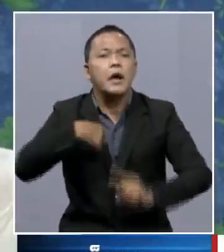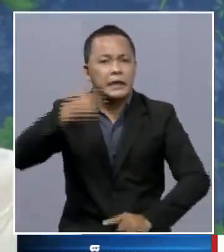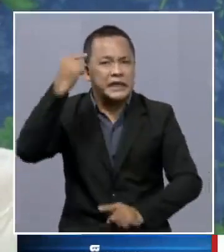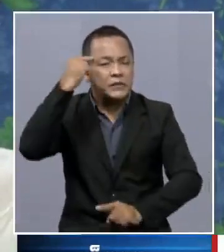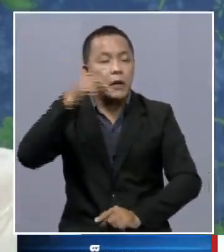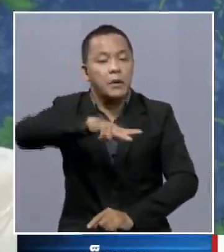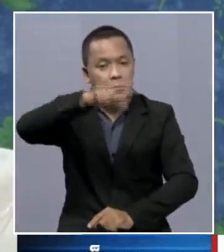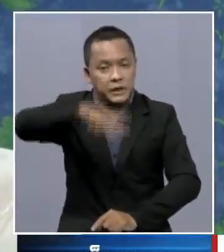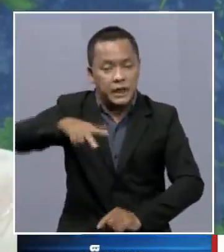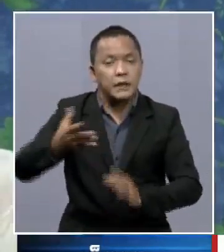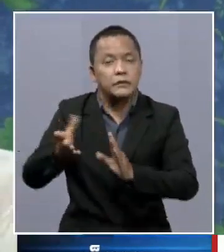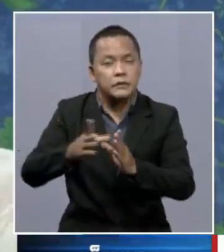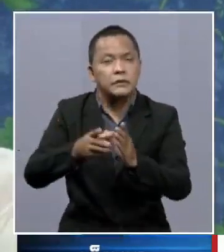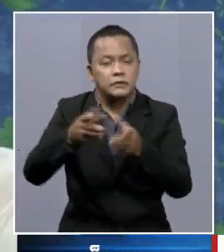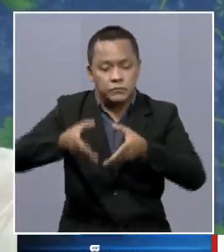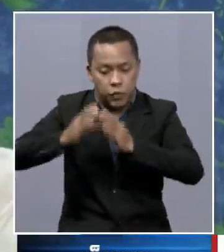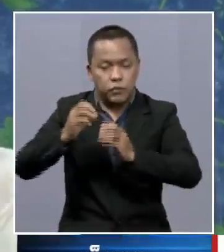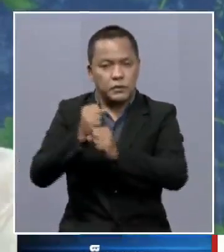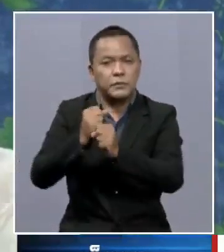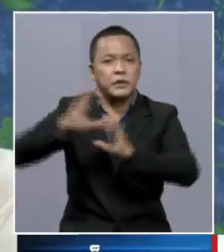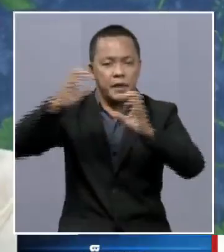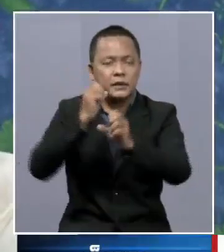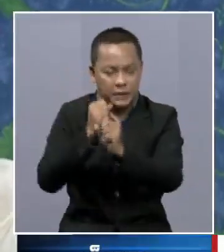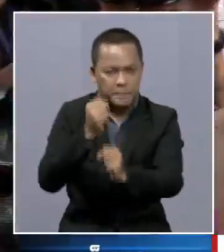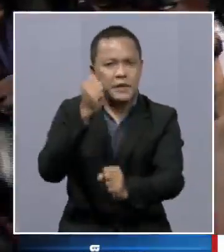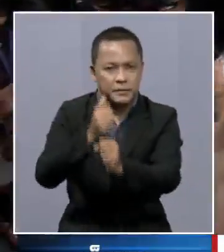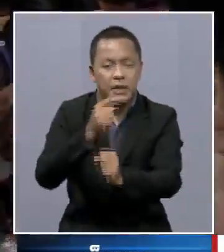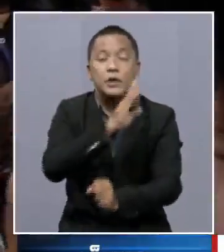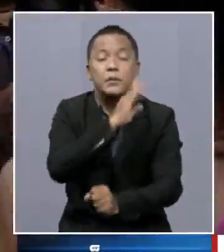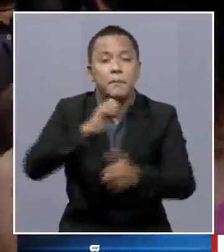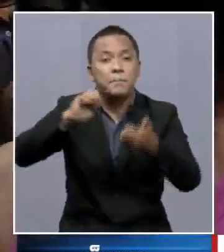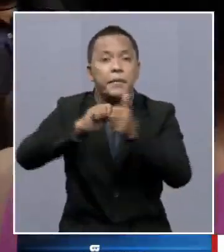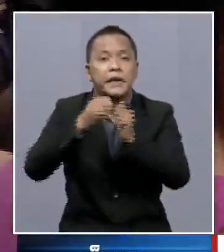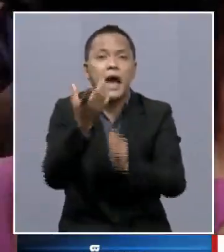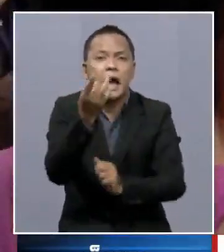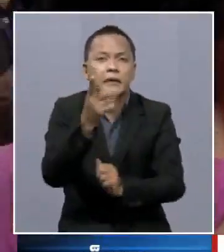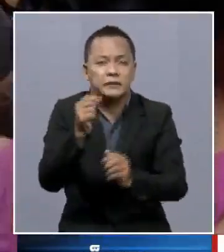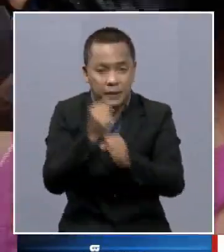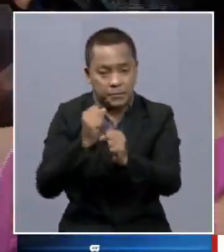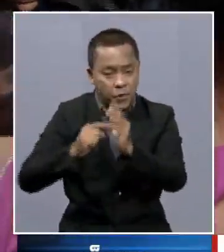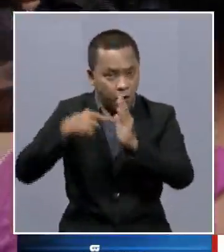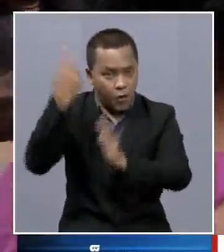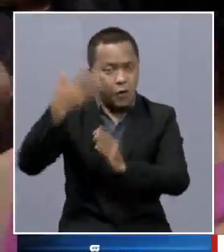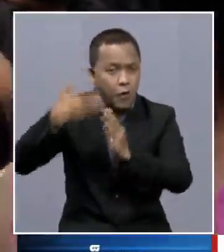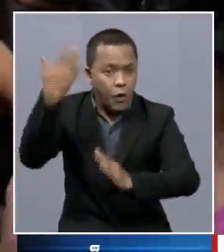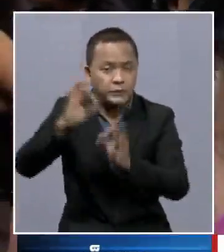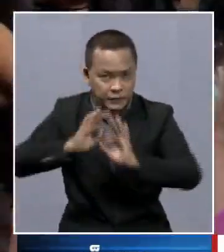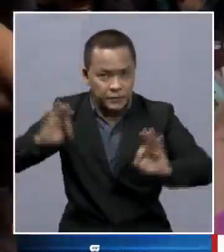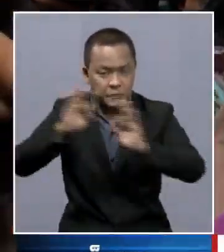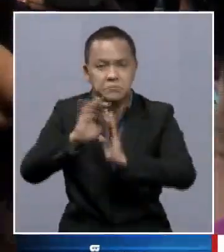สัก